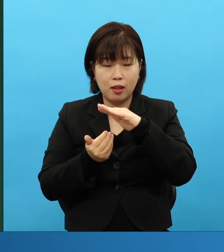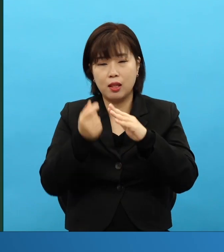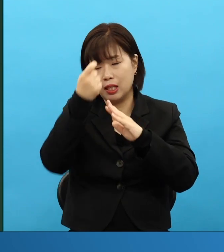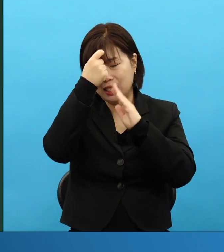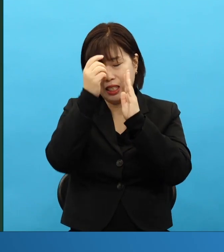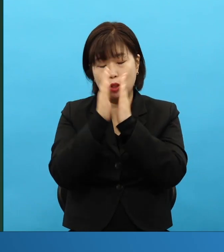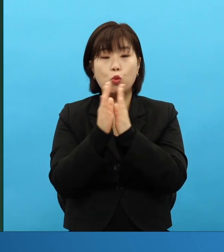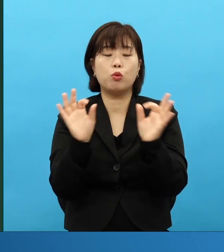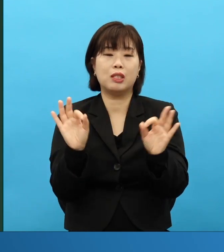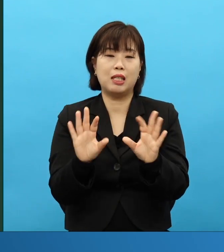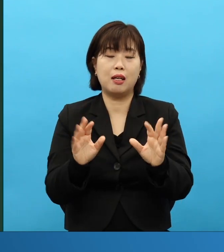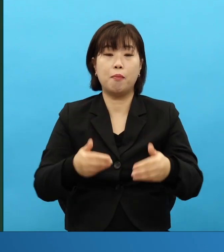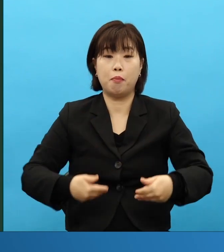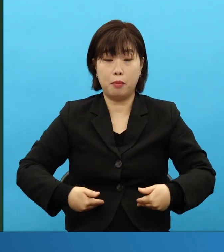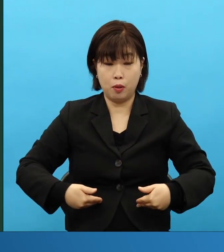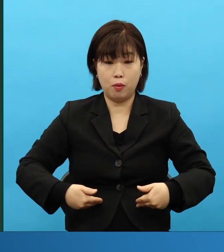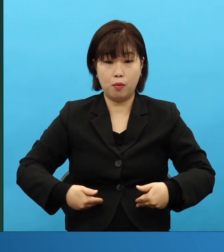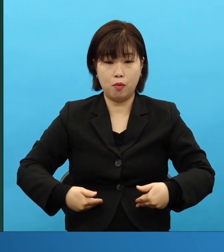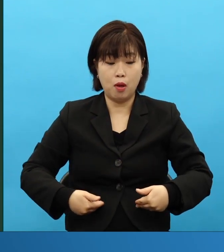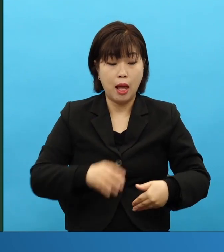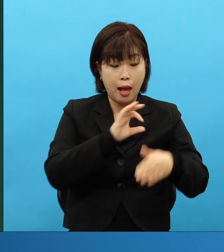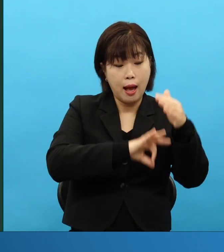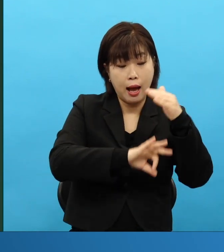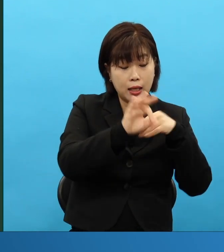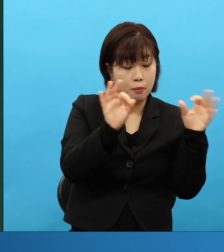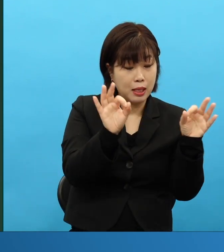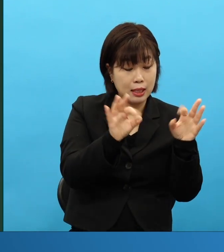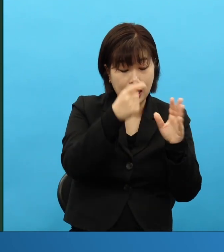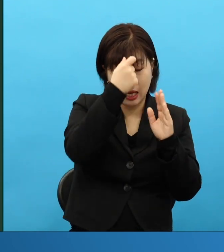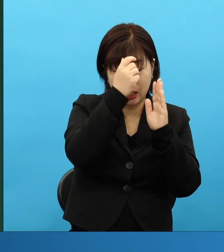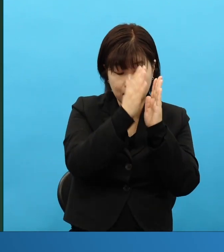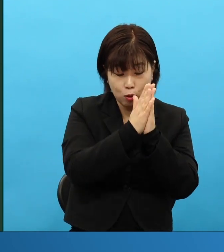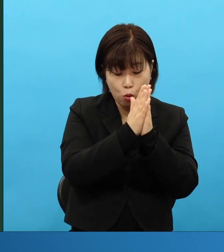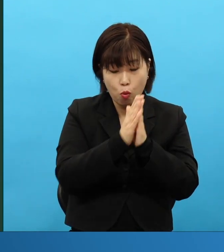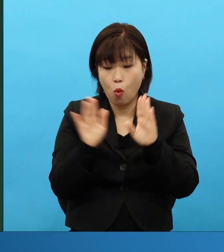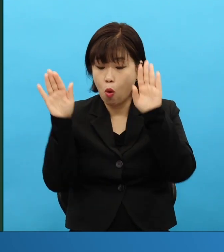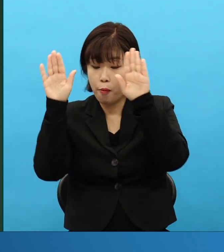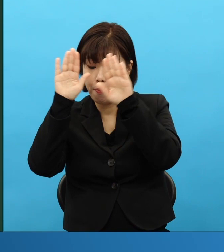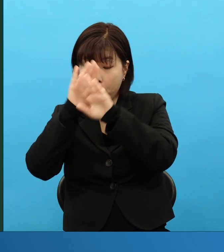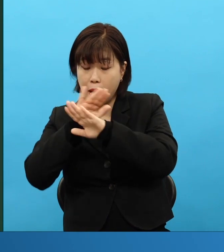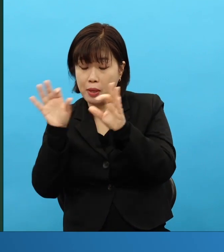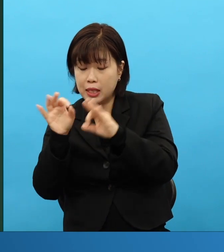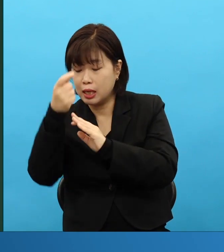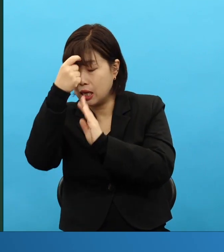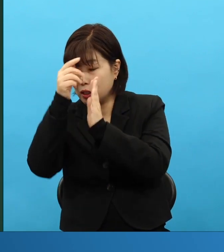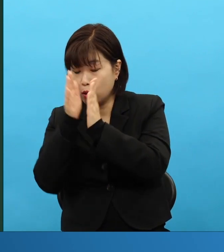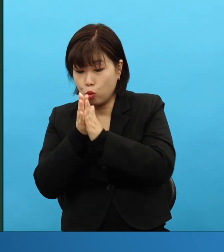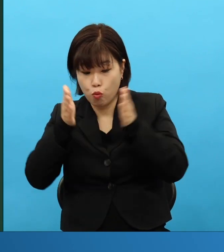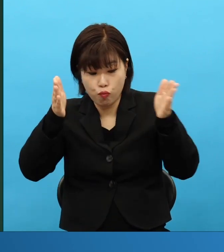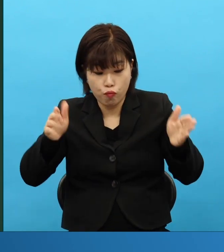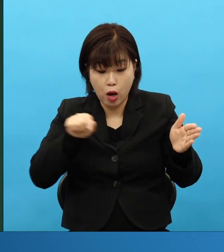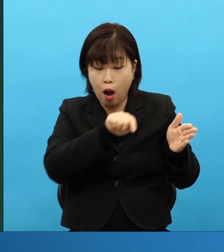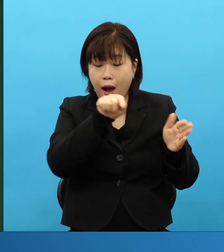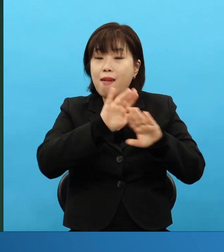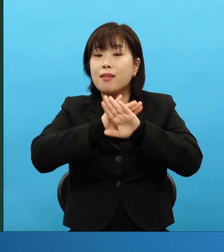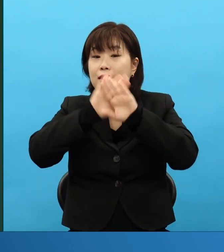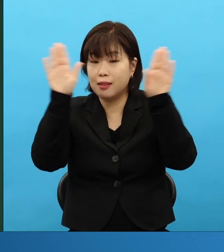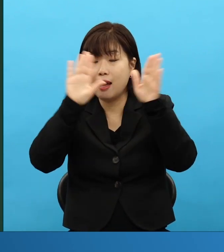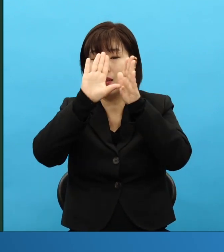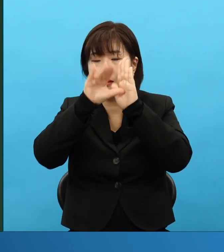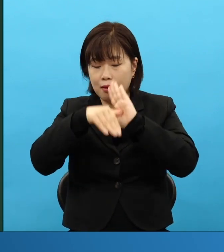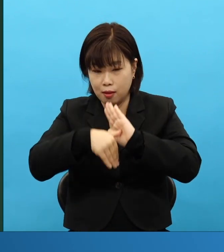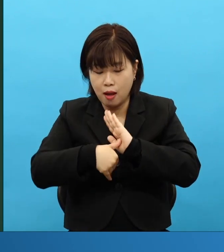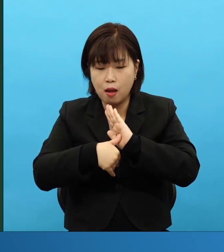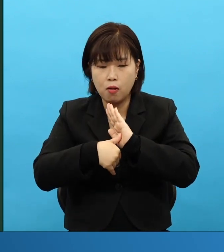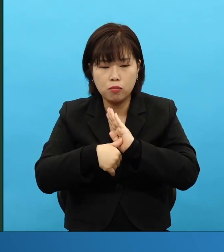throughout the day will look a little different. 그 힘으로 일을 하고 그 힘으로 공부를 해야 돼요. It's by that power that you do your work and study. 그러면